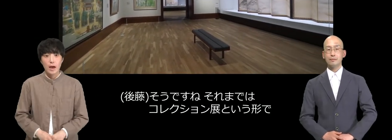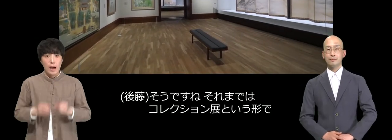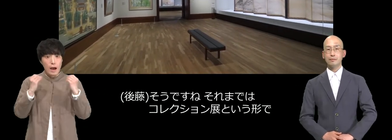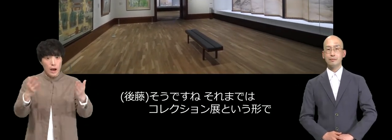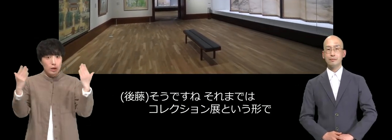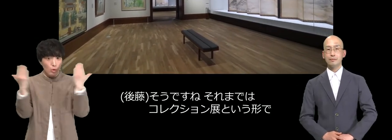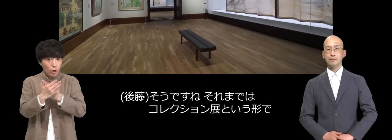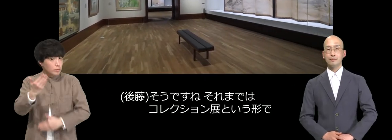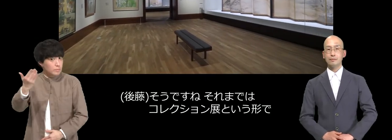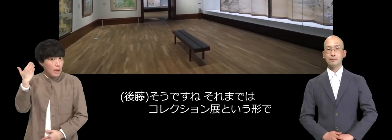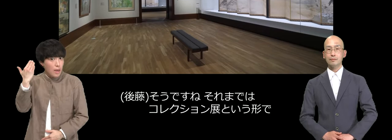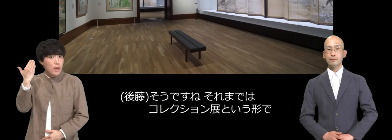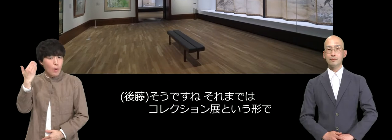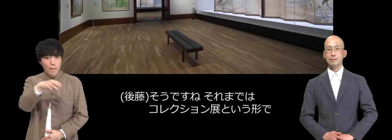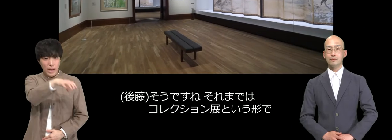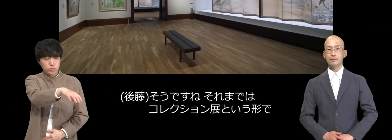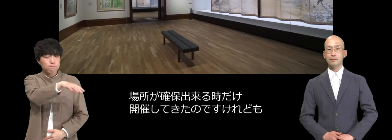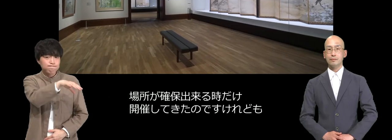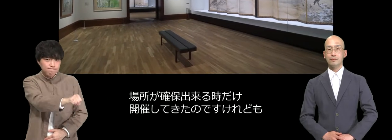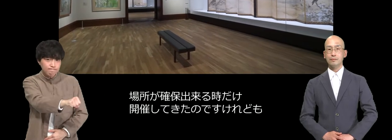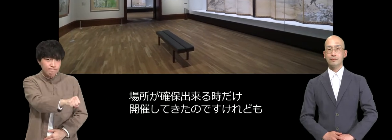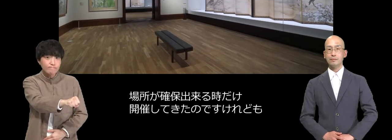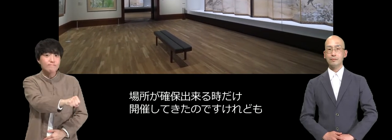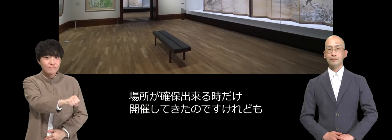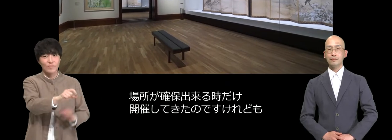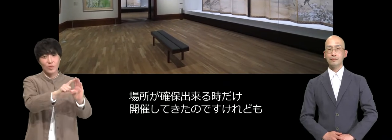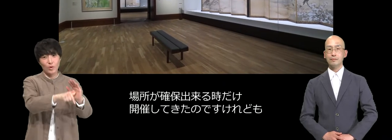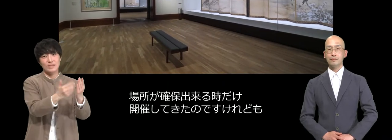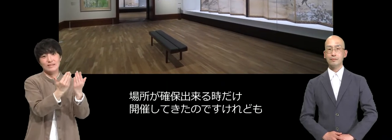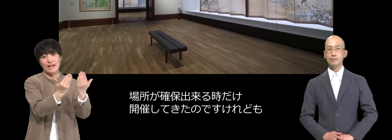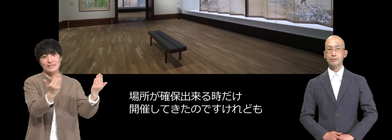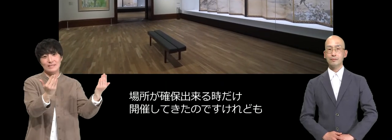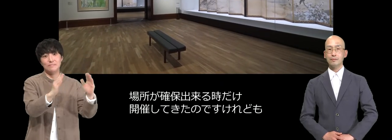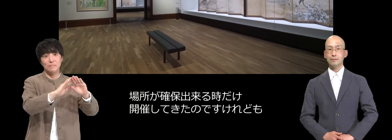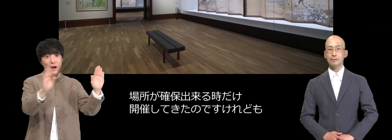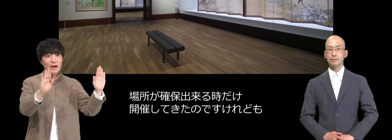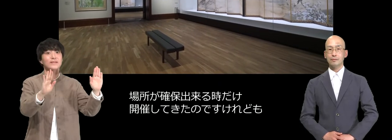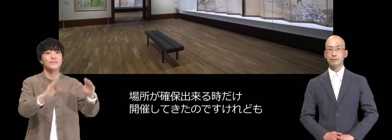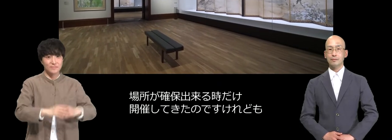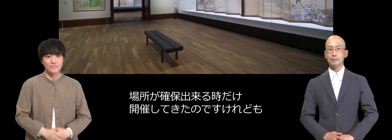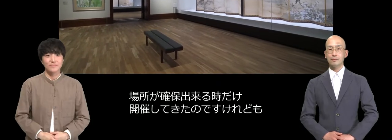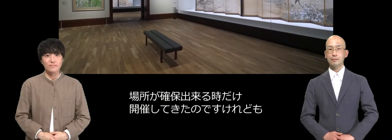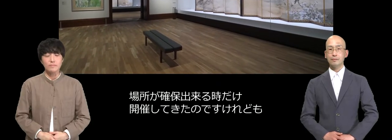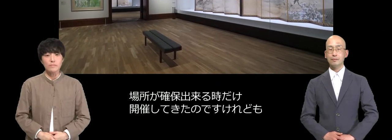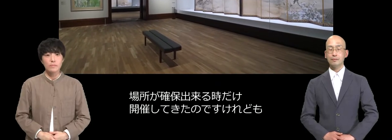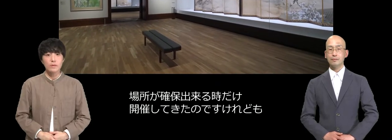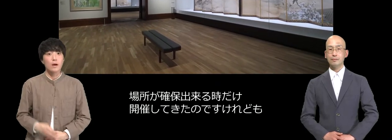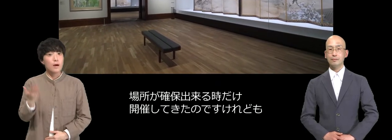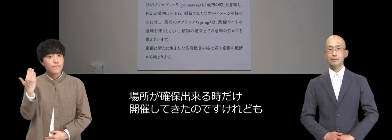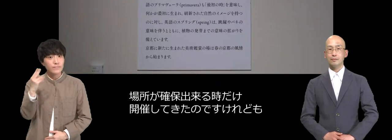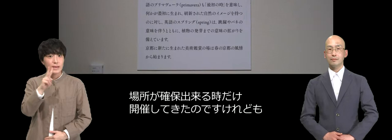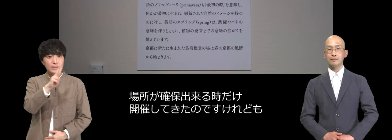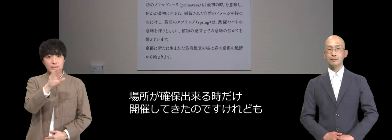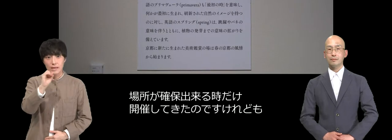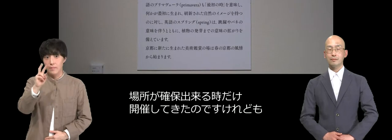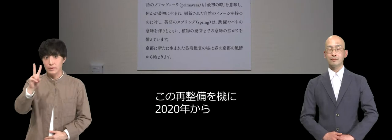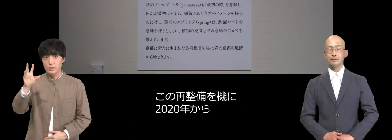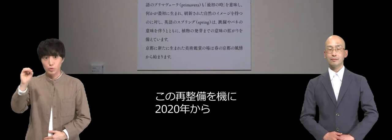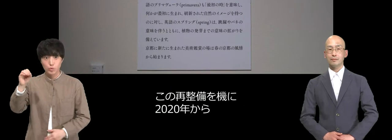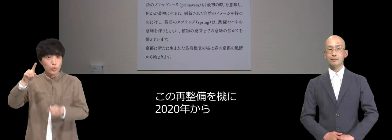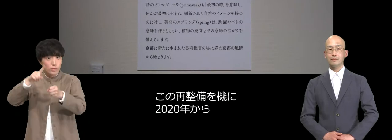形でもう本当に場所が確保できる時だけ開催してきたんですけれども